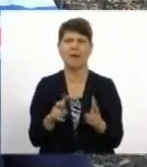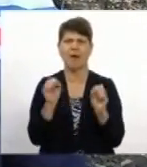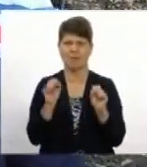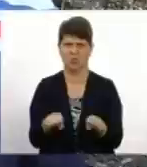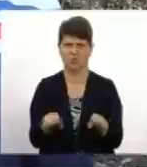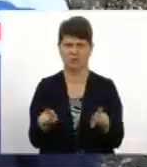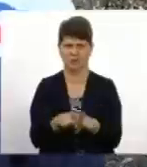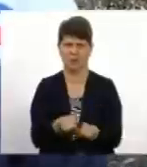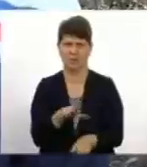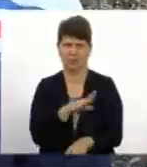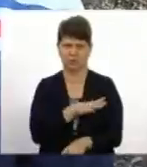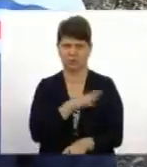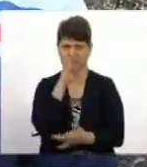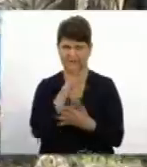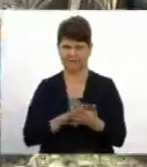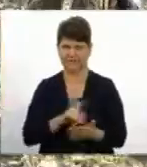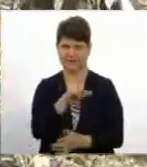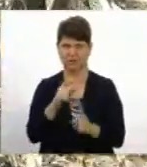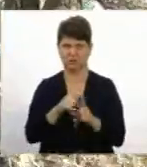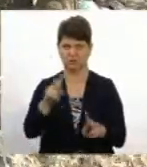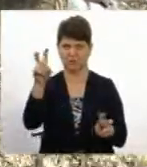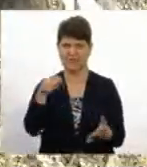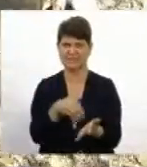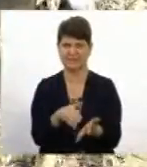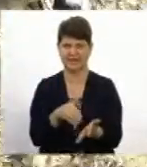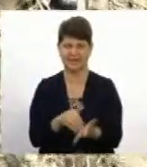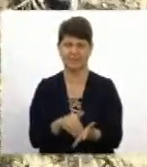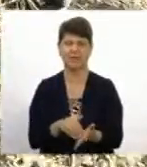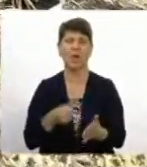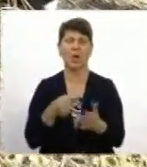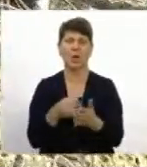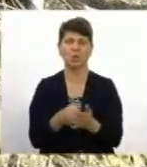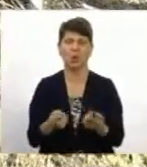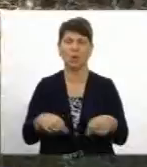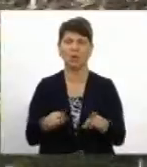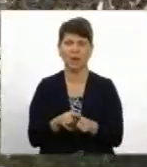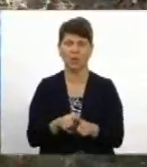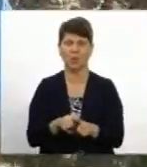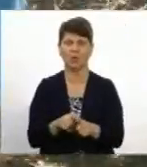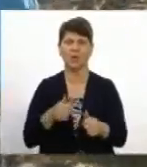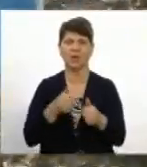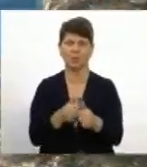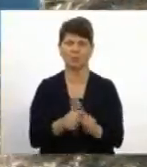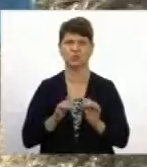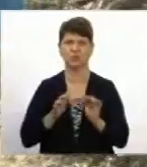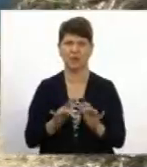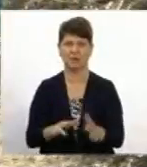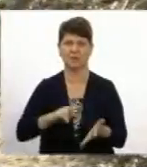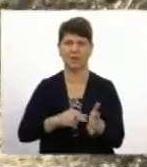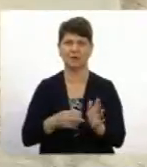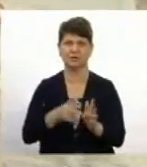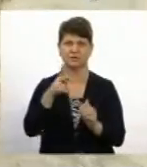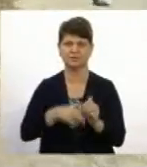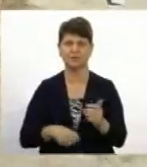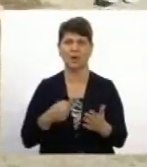Прямо, я не знаю. До прибирання долучаться ще 12 навчальних закладів. Акцію організатори планують завершити